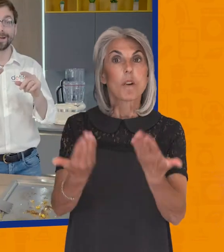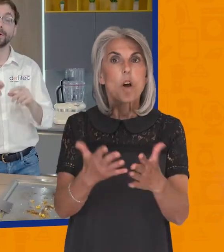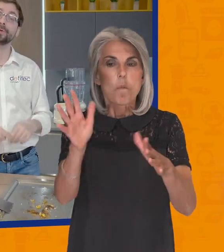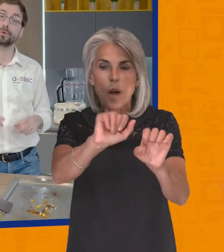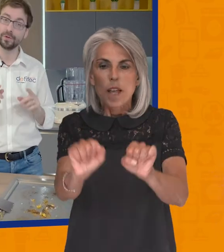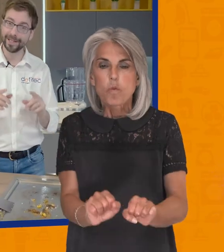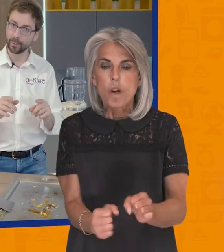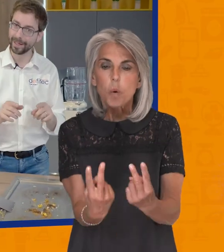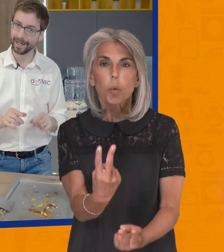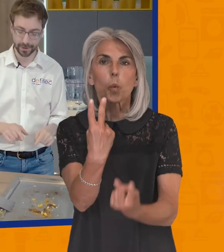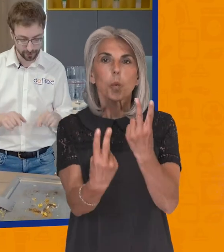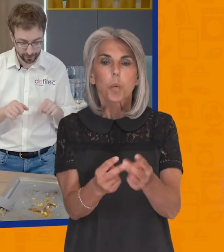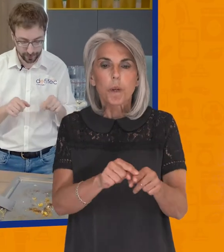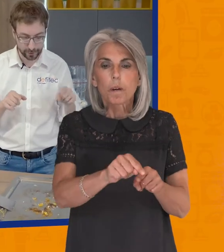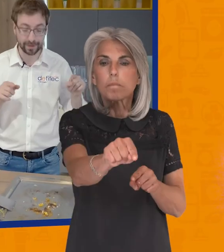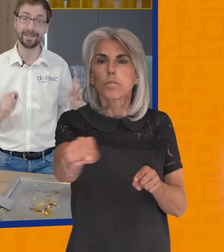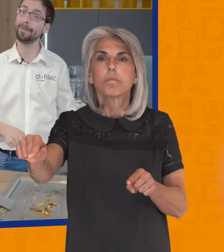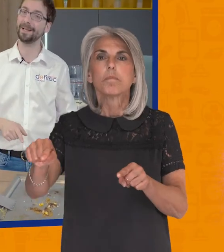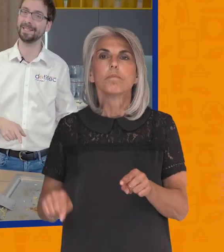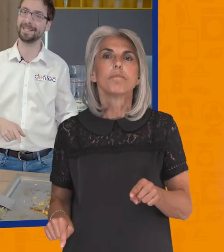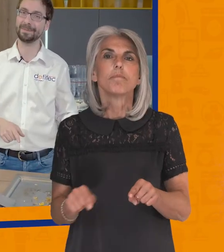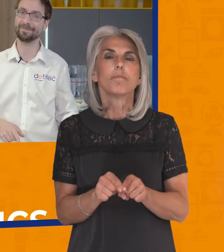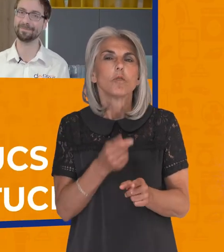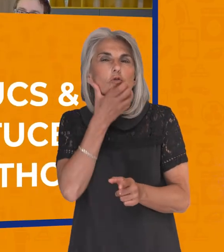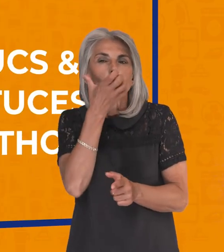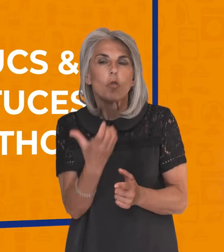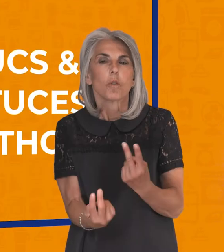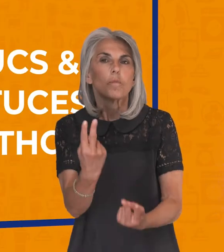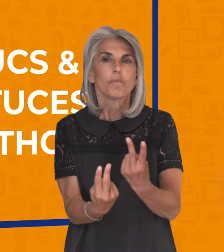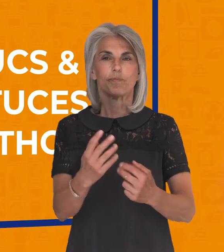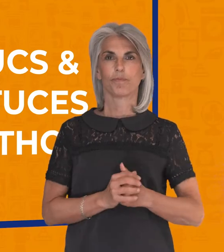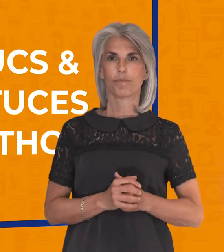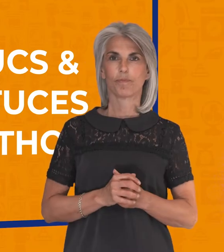On parle du nettoyage de votre teppanyaki.